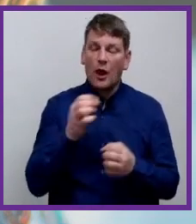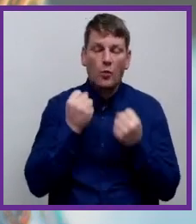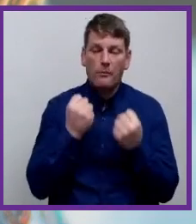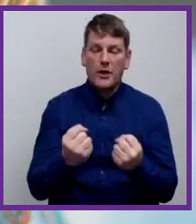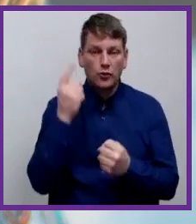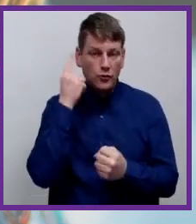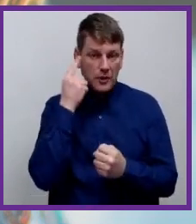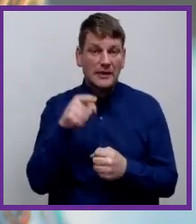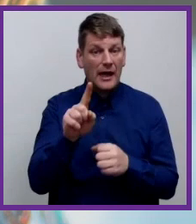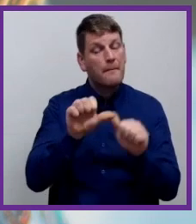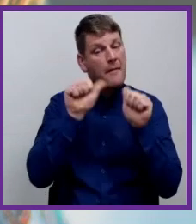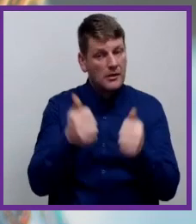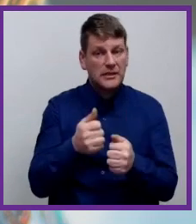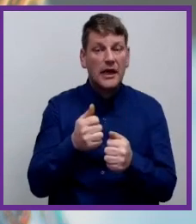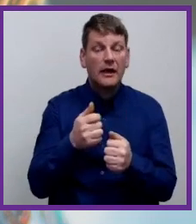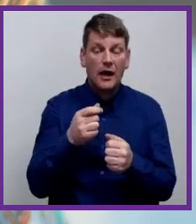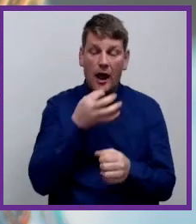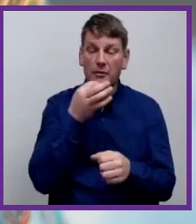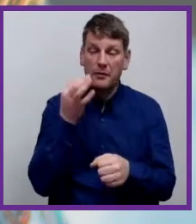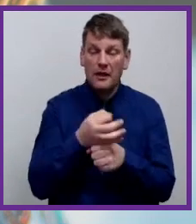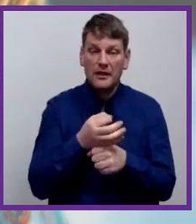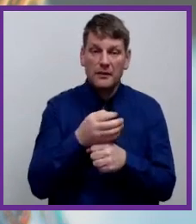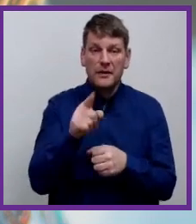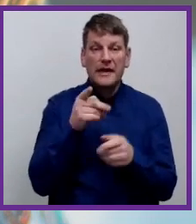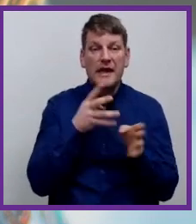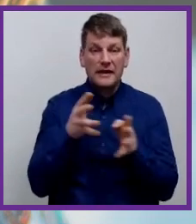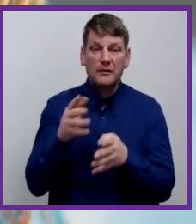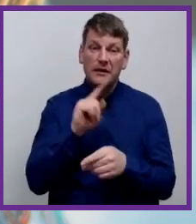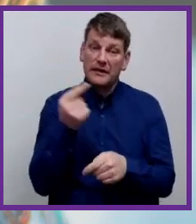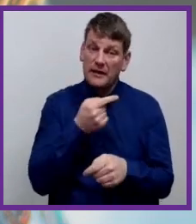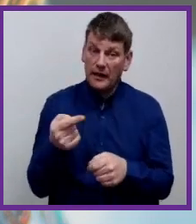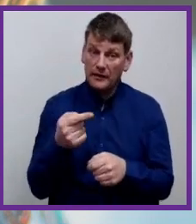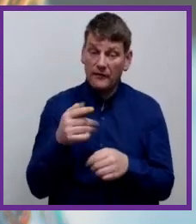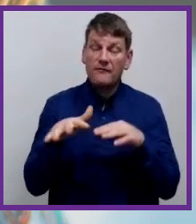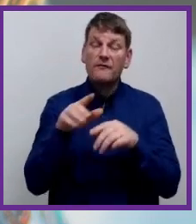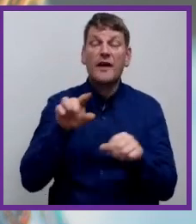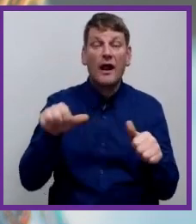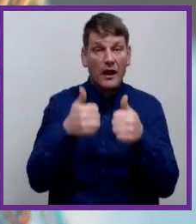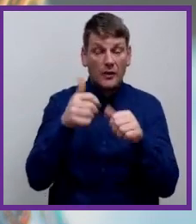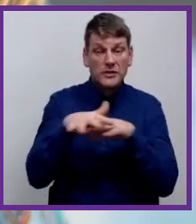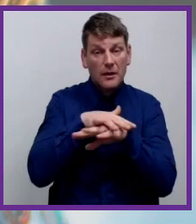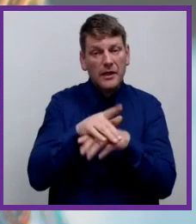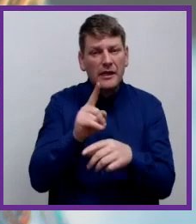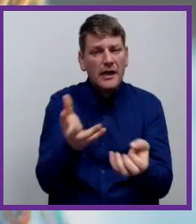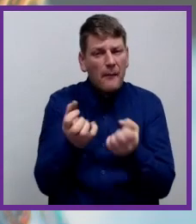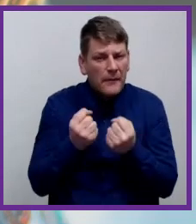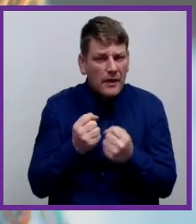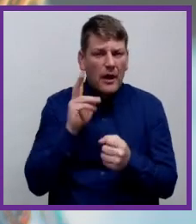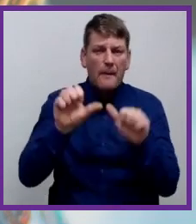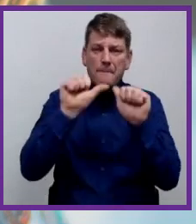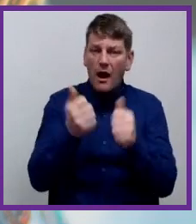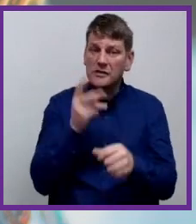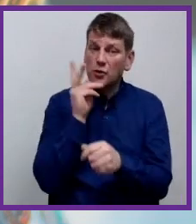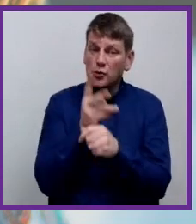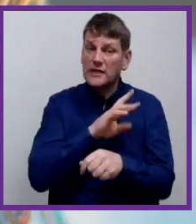tā ir mākslinieka atbildība, ja šī ietekme ir negatīva. Vienlaikus sabiedrībai ir jāmācās pieņemt, ka mākslas uzdevums